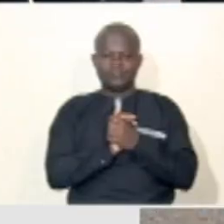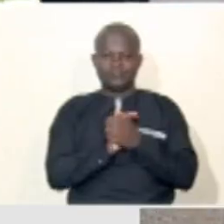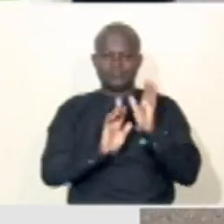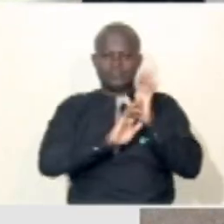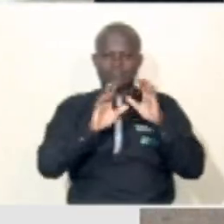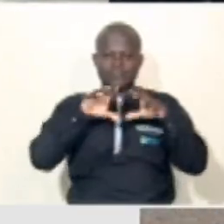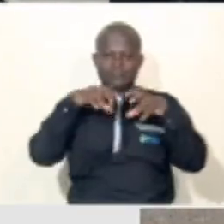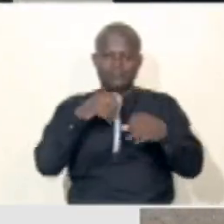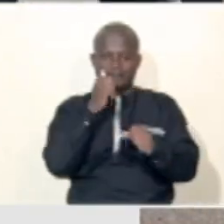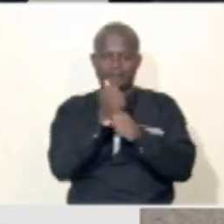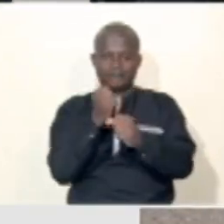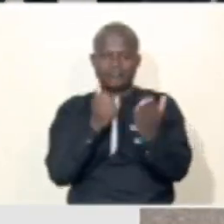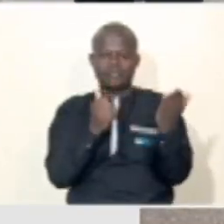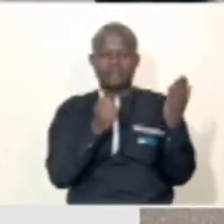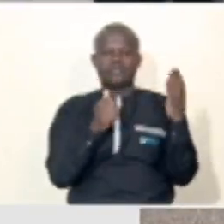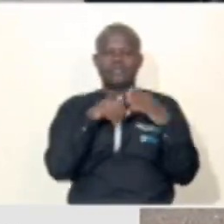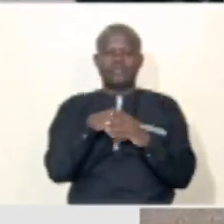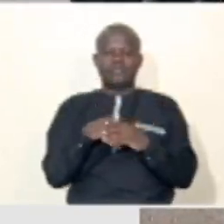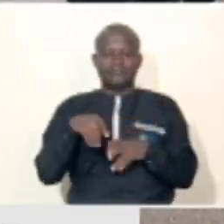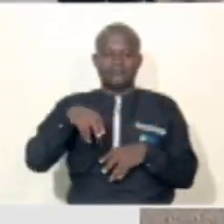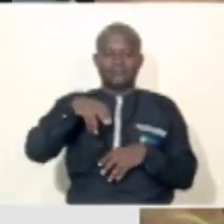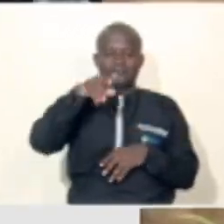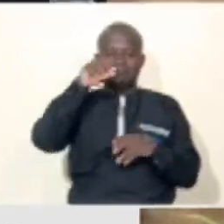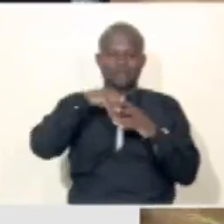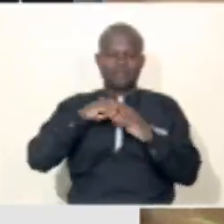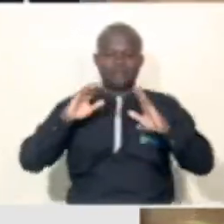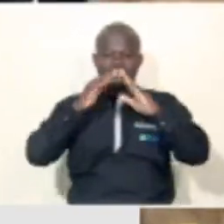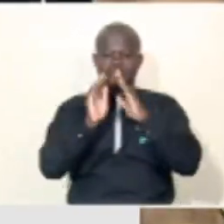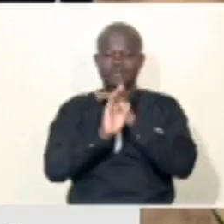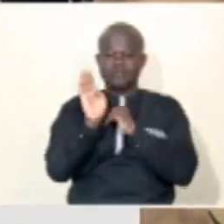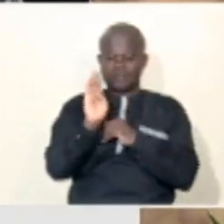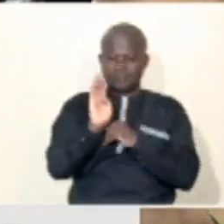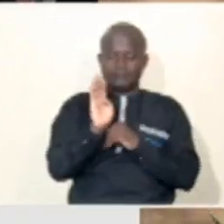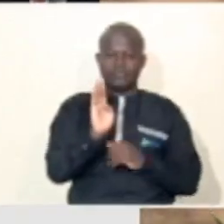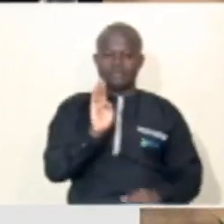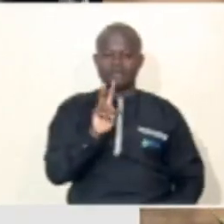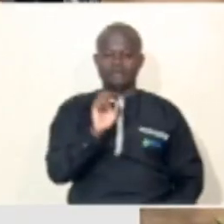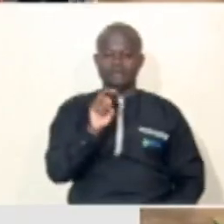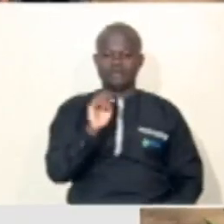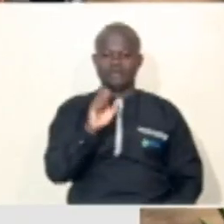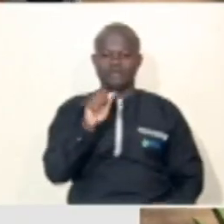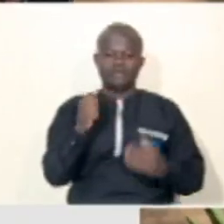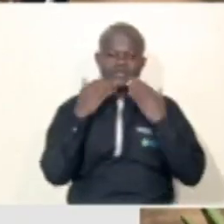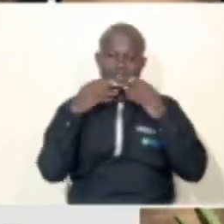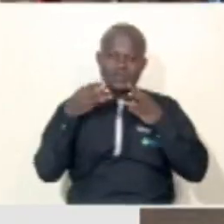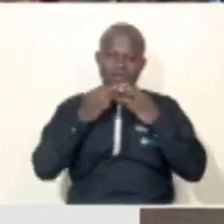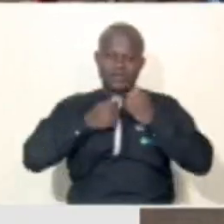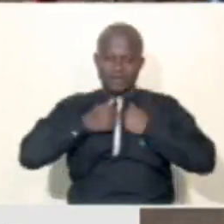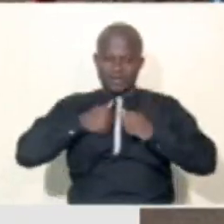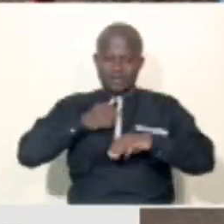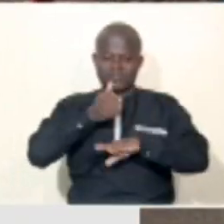Uhagarariye itsinda ry'abakora imyitozo ngororamubiri yo kuzamuka mu misozi mu gihugu cy'u Burundi Barende Kevenela yashimye uburyo u Rwanda